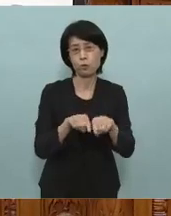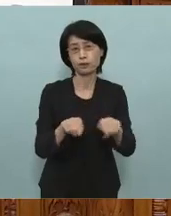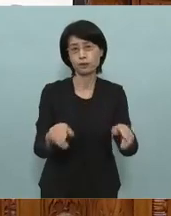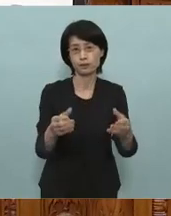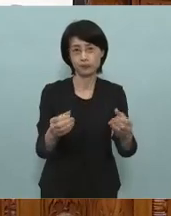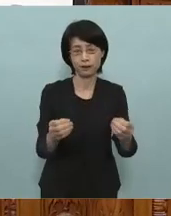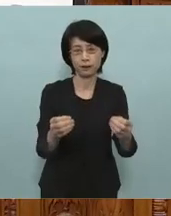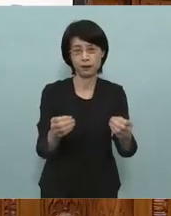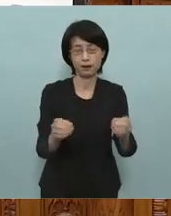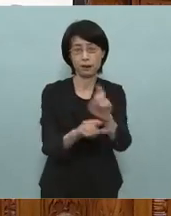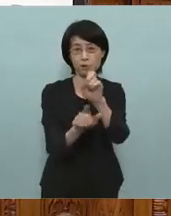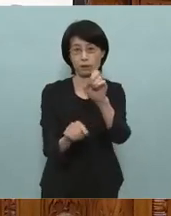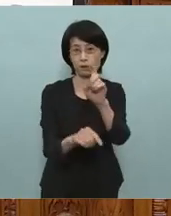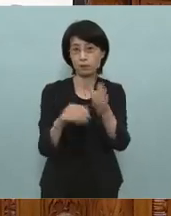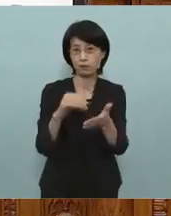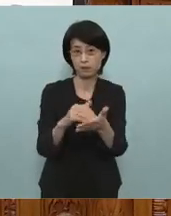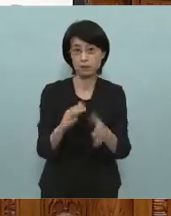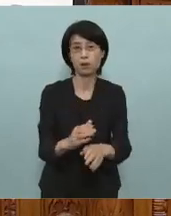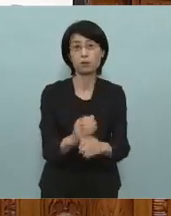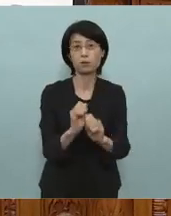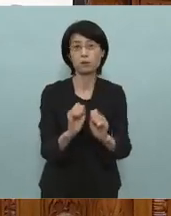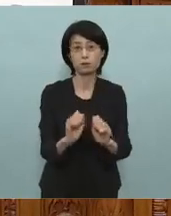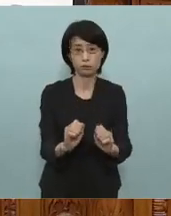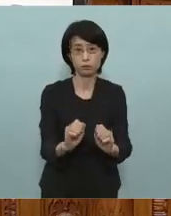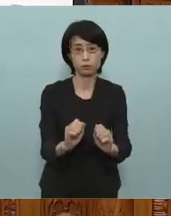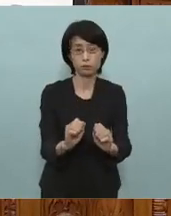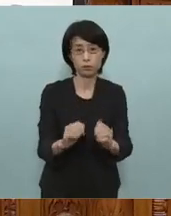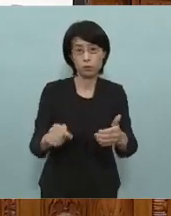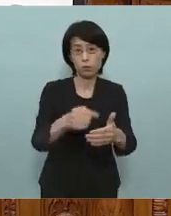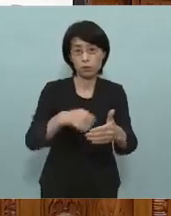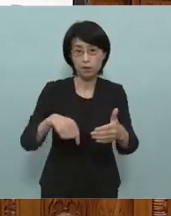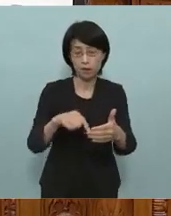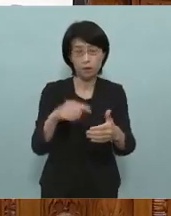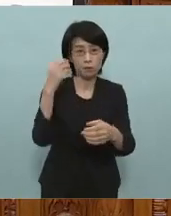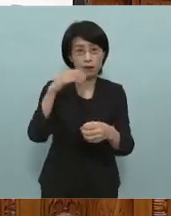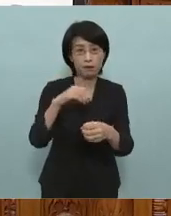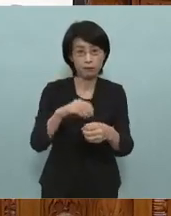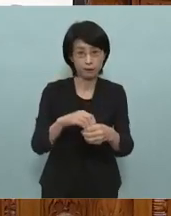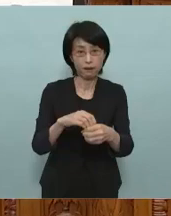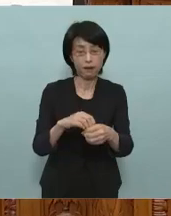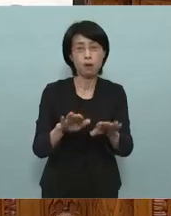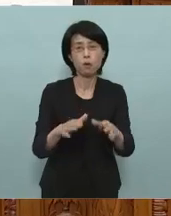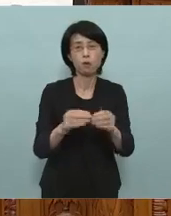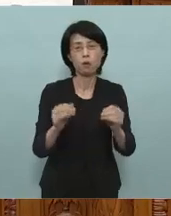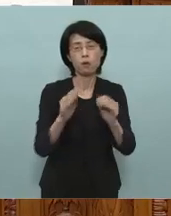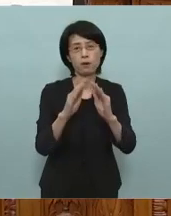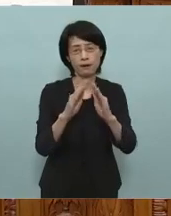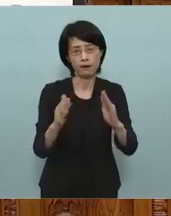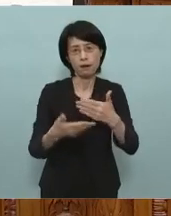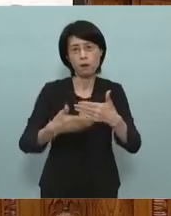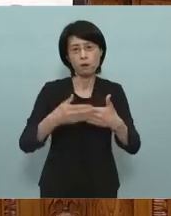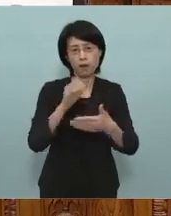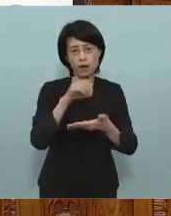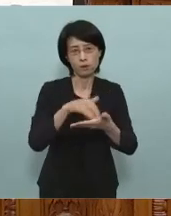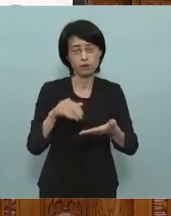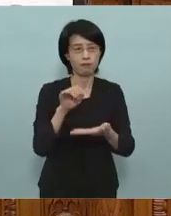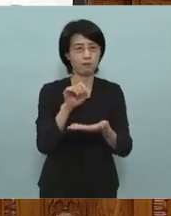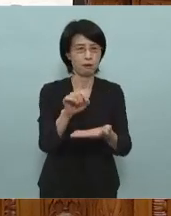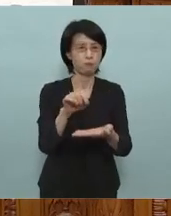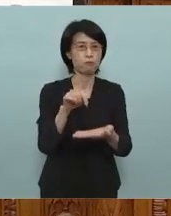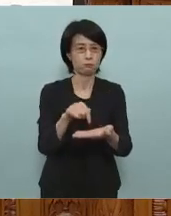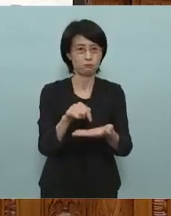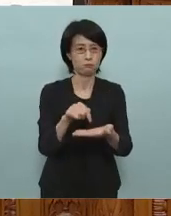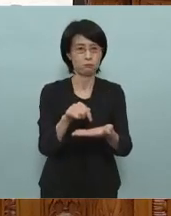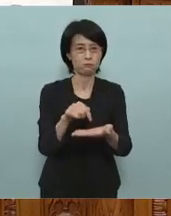今月中に取りまとめを行いその内容を踏まえて本国会に補正予算を提出いたし